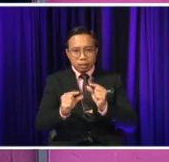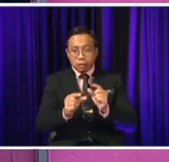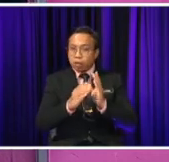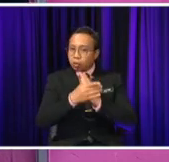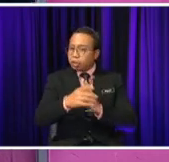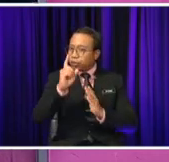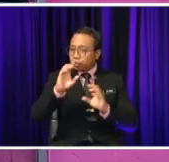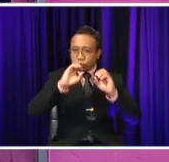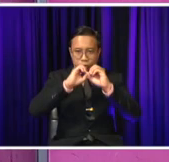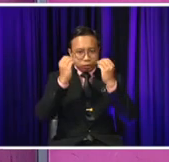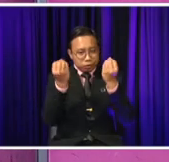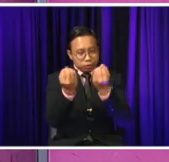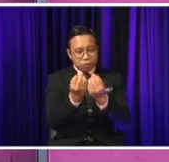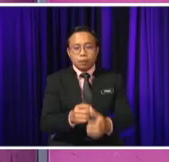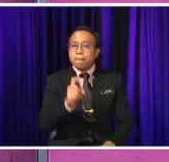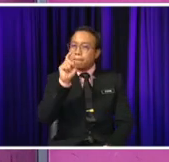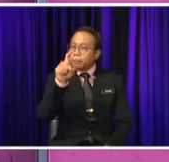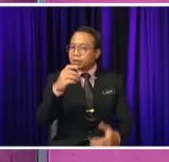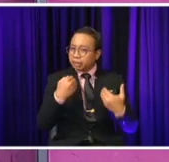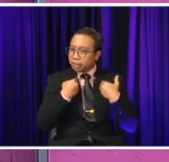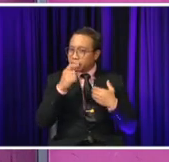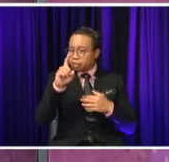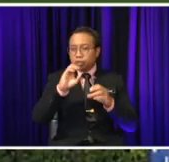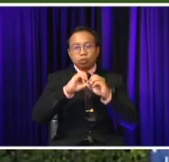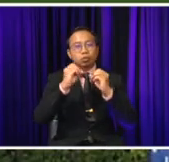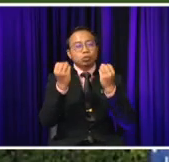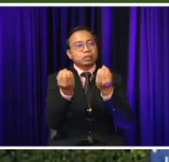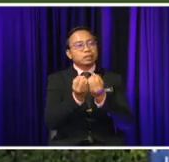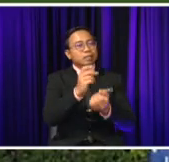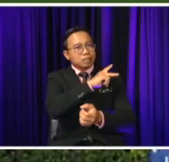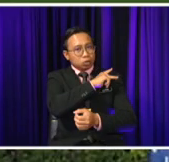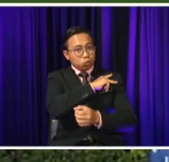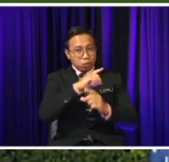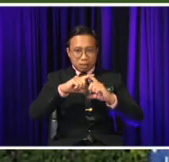maksudnya ada satu organisasi contohnya 5 macam